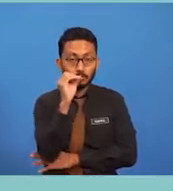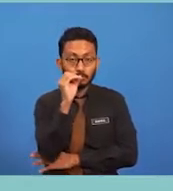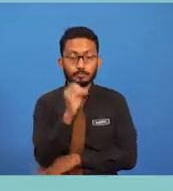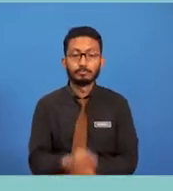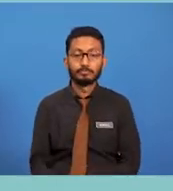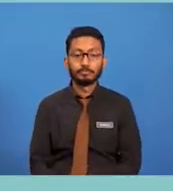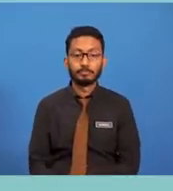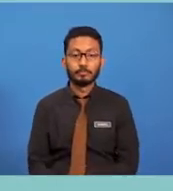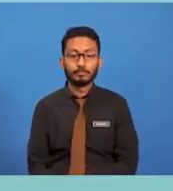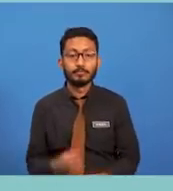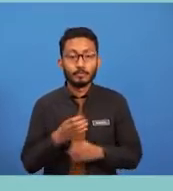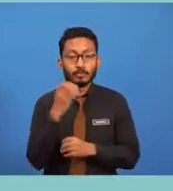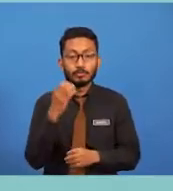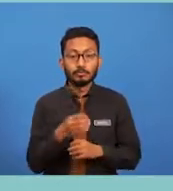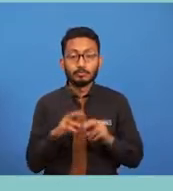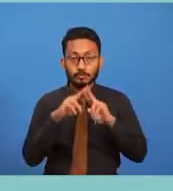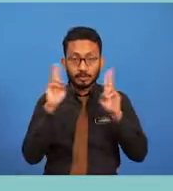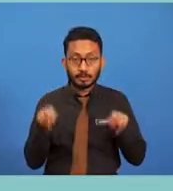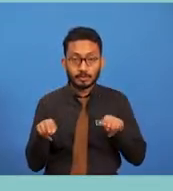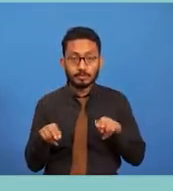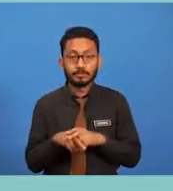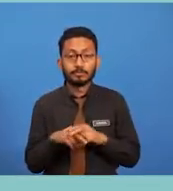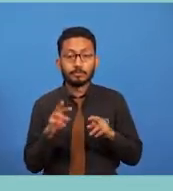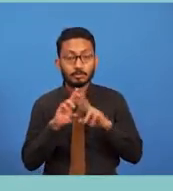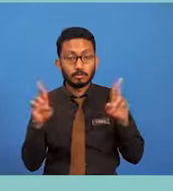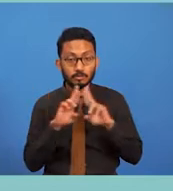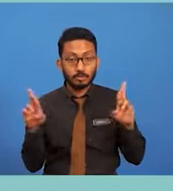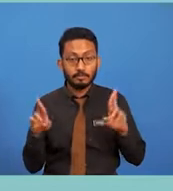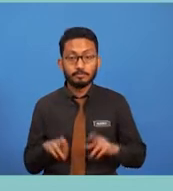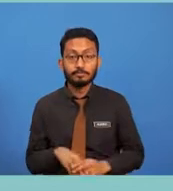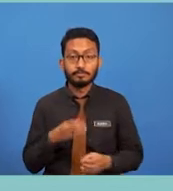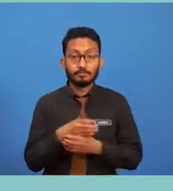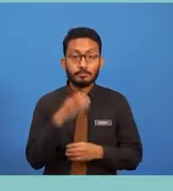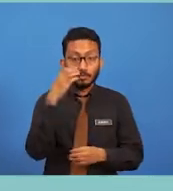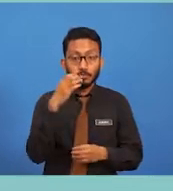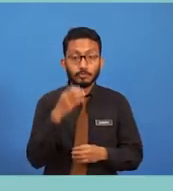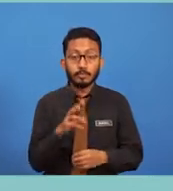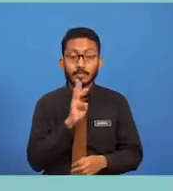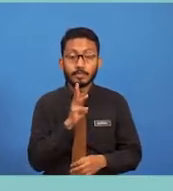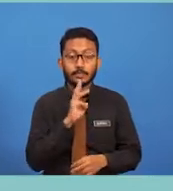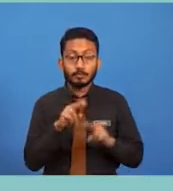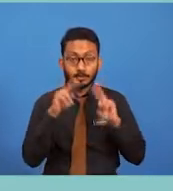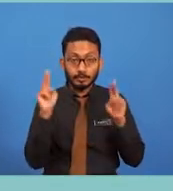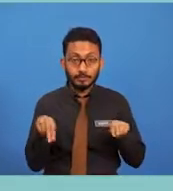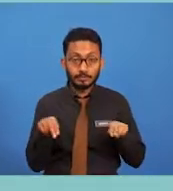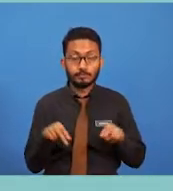Tabung uji dan rak tabung uji adalah radas-radas yang diperlukan.